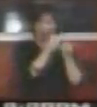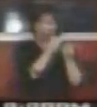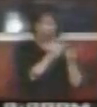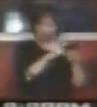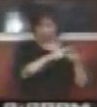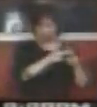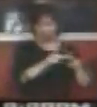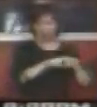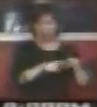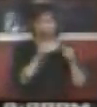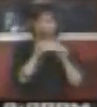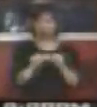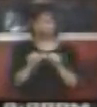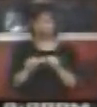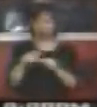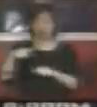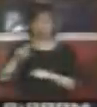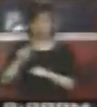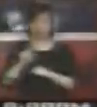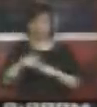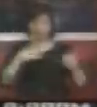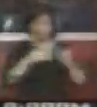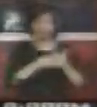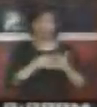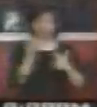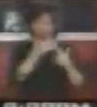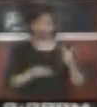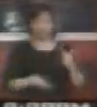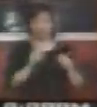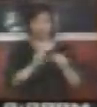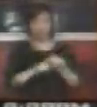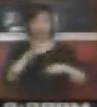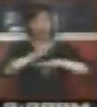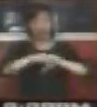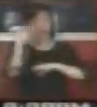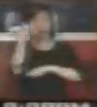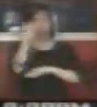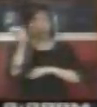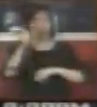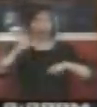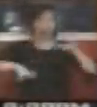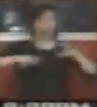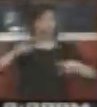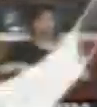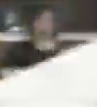ang paghahain ng PNP ng kaso ng alarming scandal. Mia Reyes, News 5.